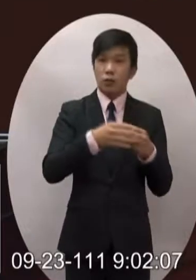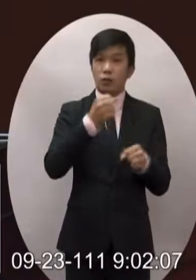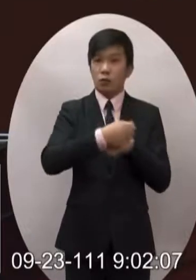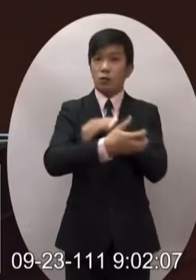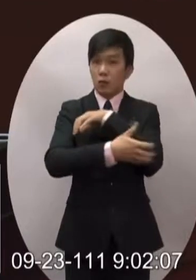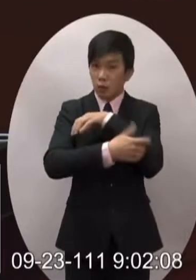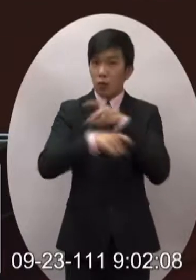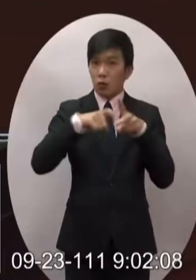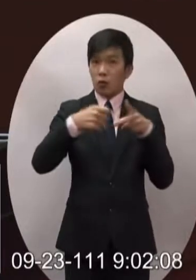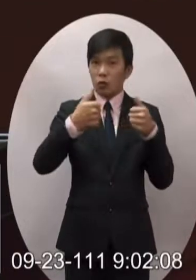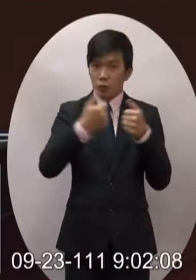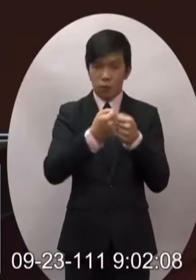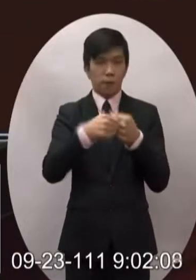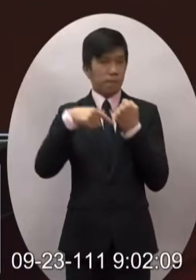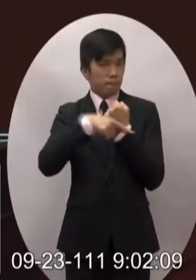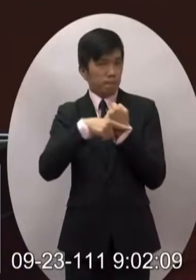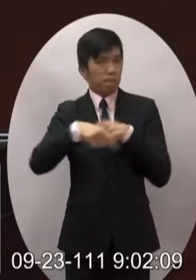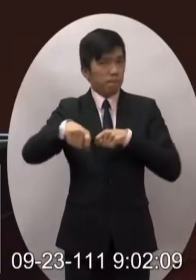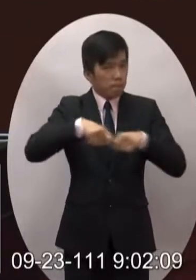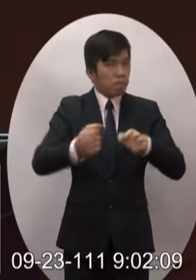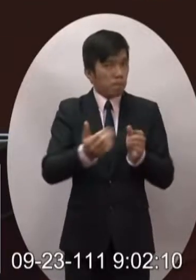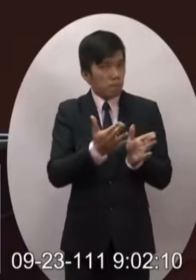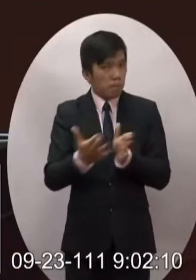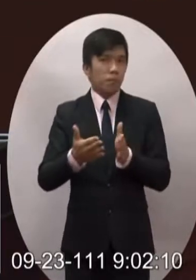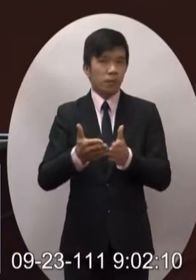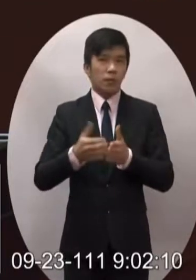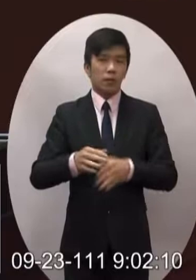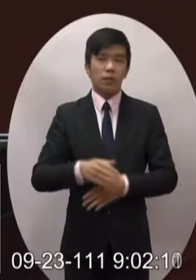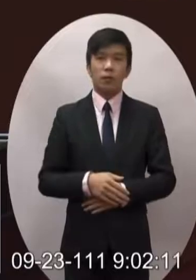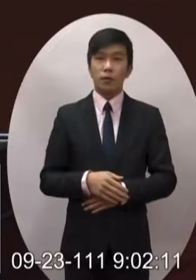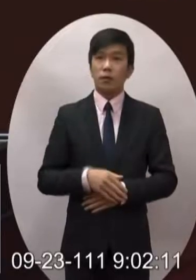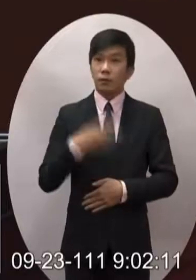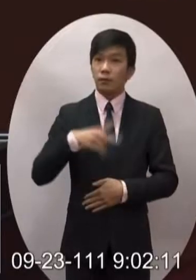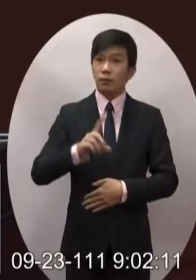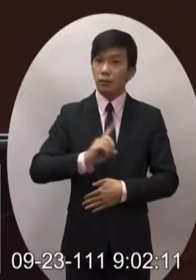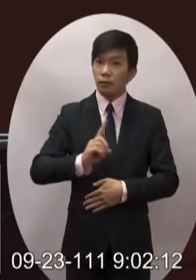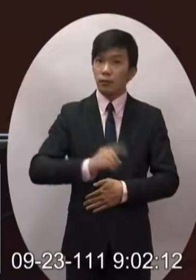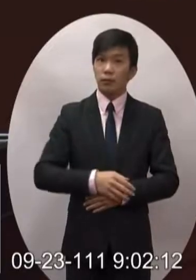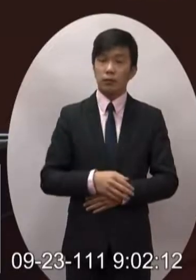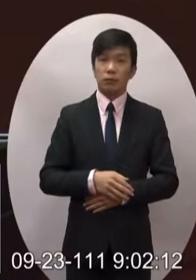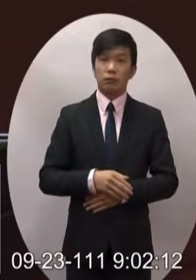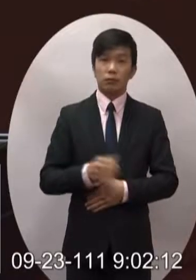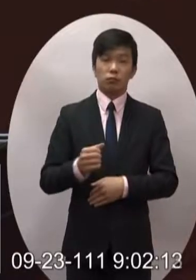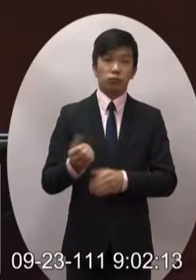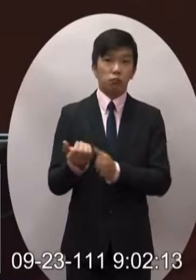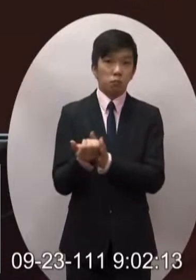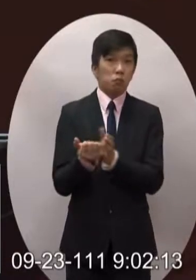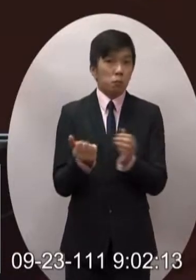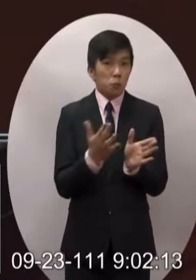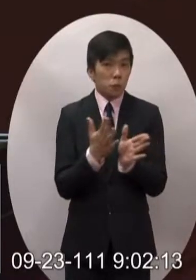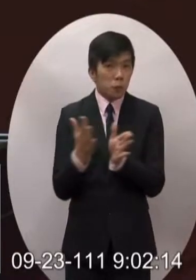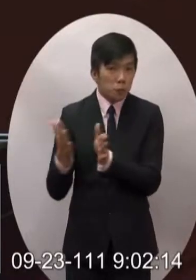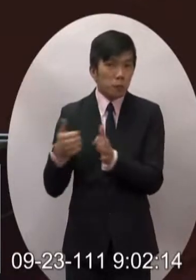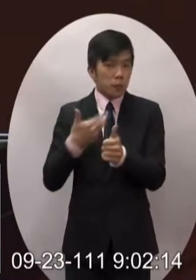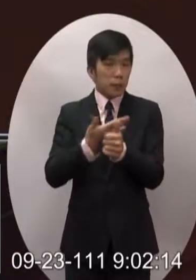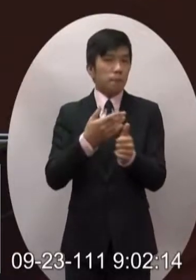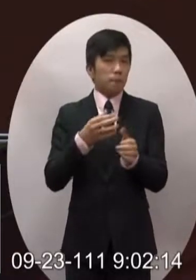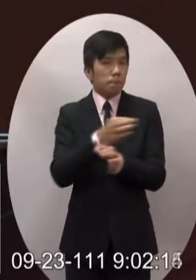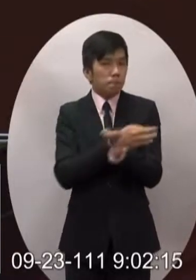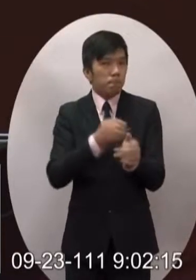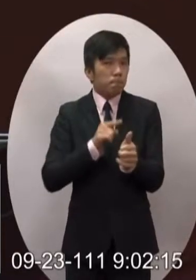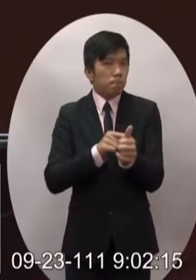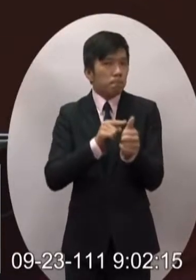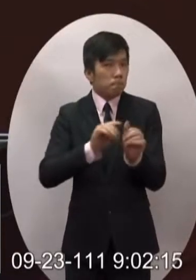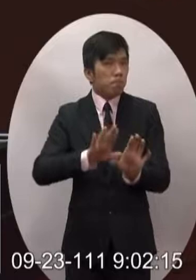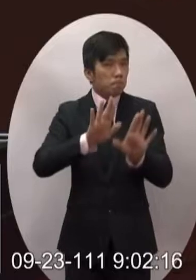开放前的准备与配套措施，尤其应该要制定开放蜜月期的经济刺激措施，才